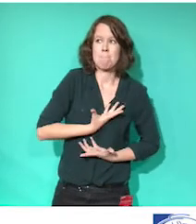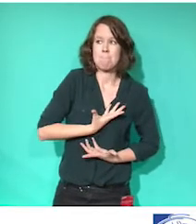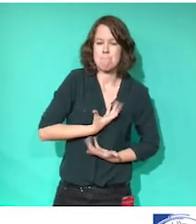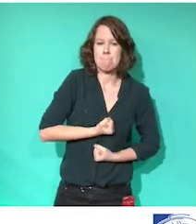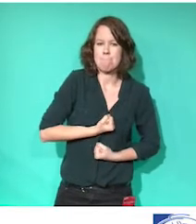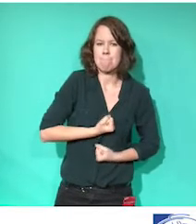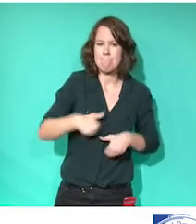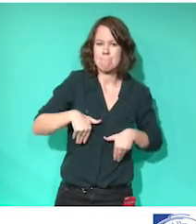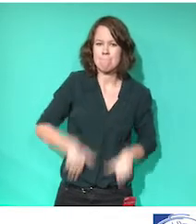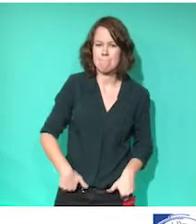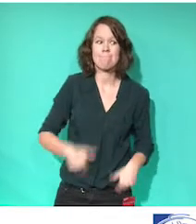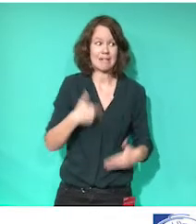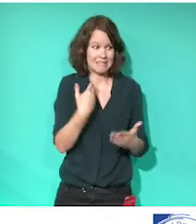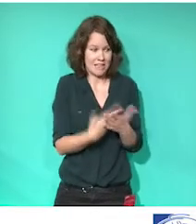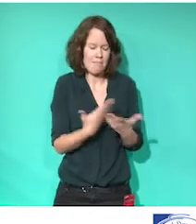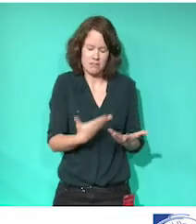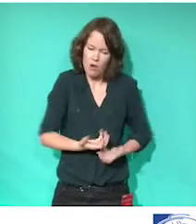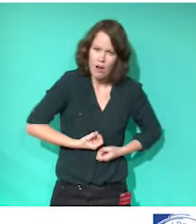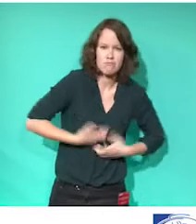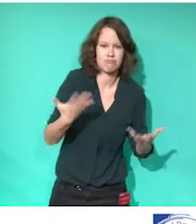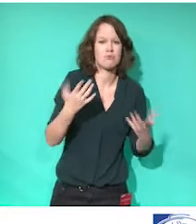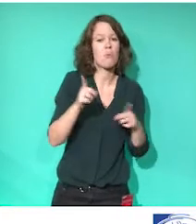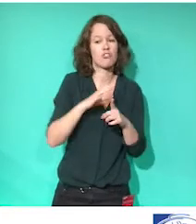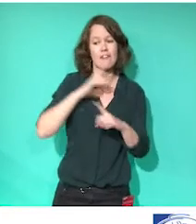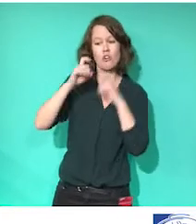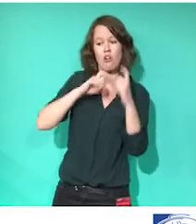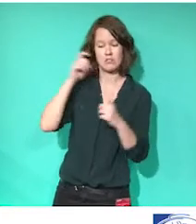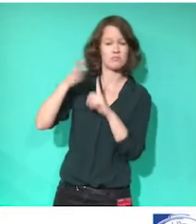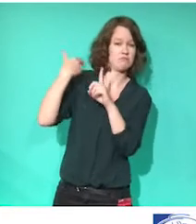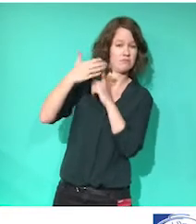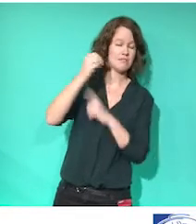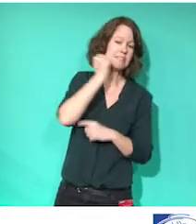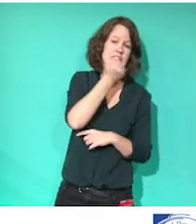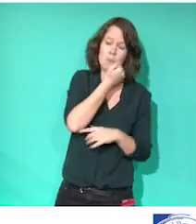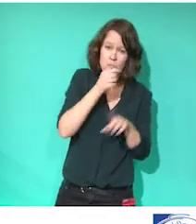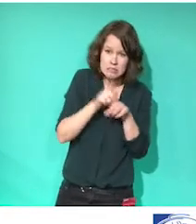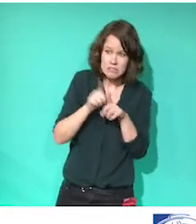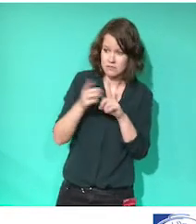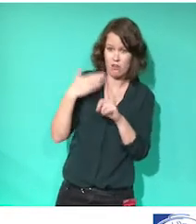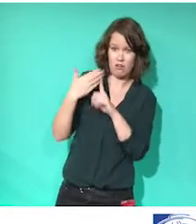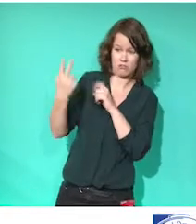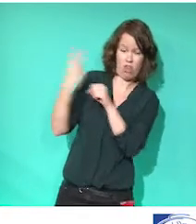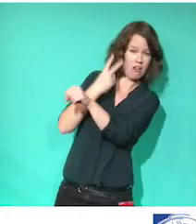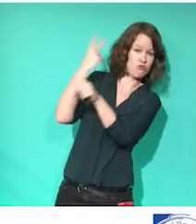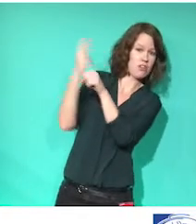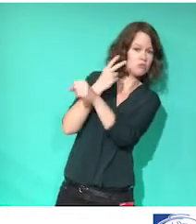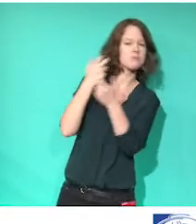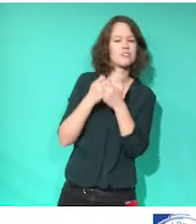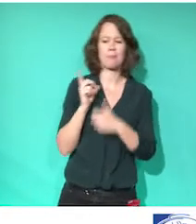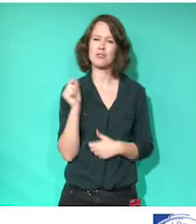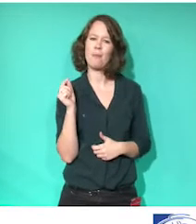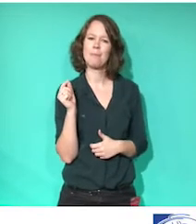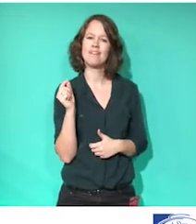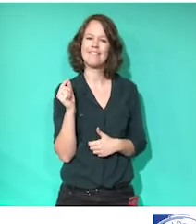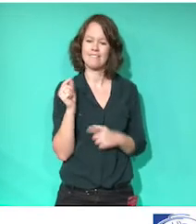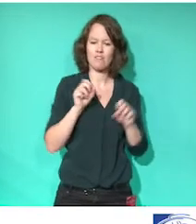s'exprimer. Je crois qu'il faut lutter parce qu'il y a des violences physiques, mais il y a des violences verbales. Vous savez, quand vous mettez des binômes hommes-femmes sur des